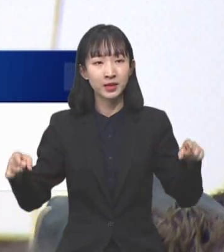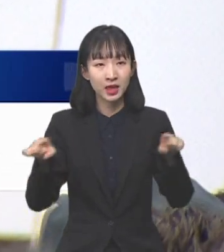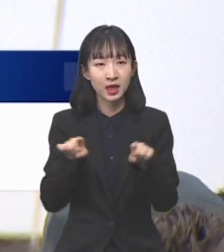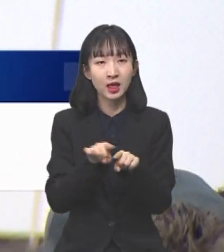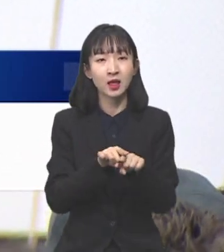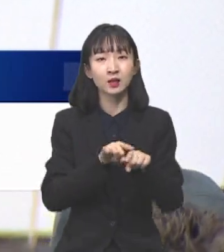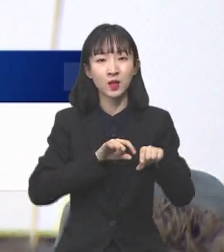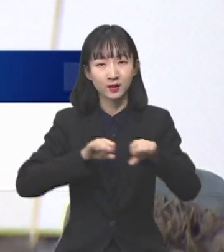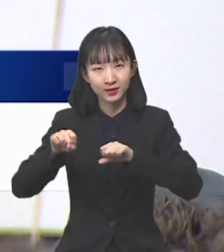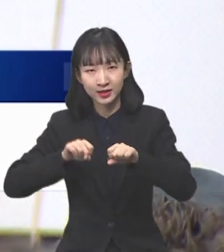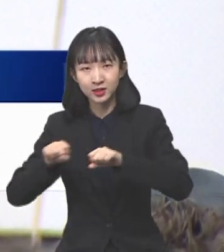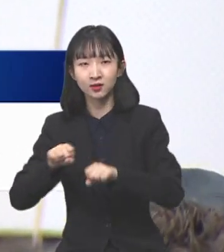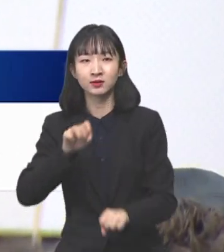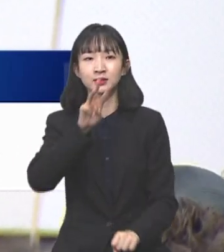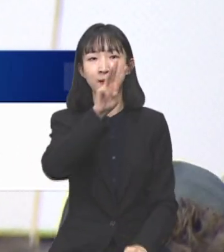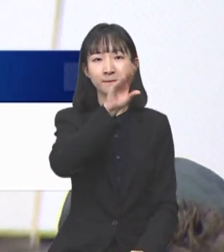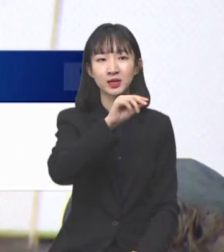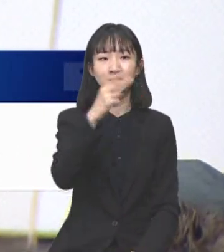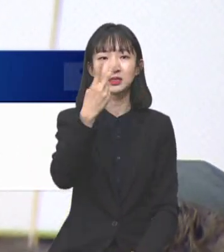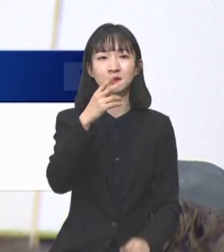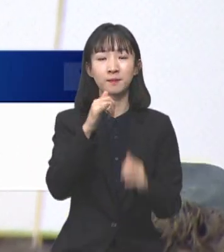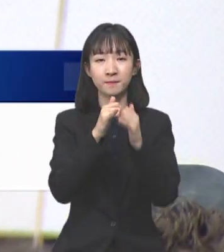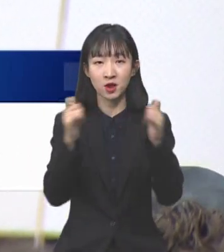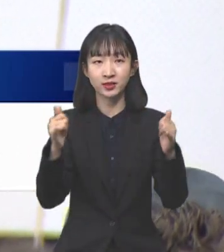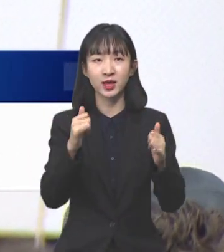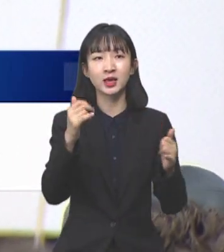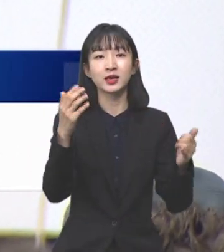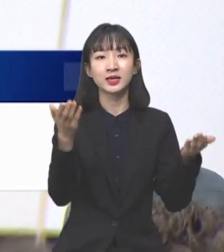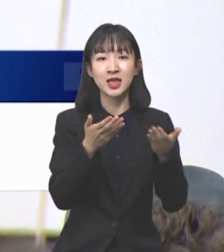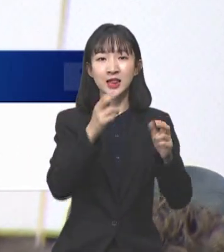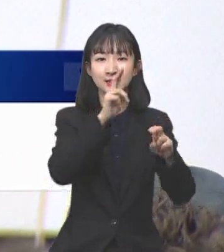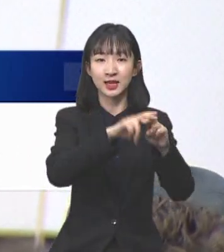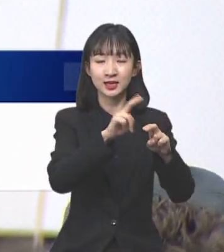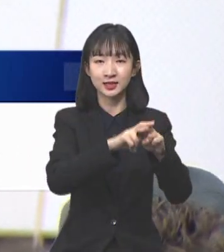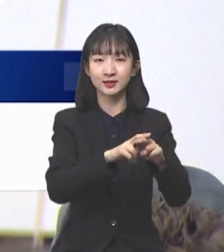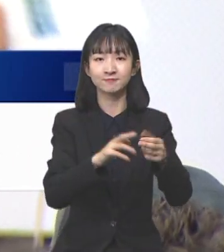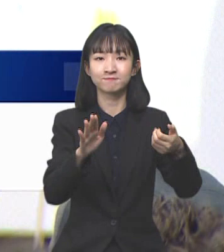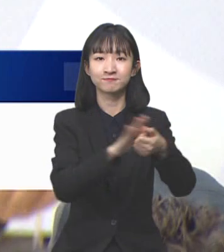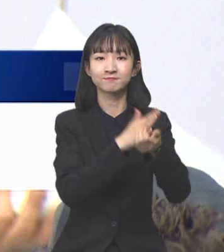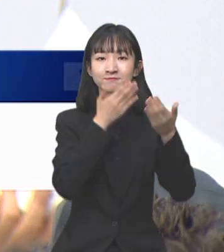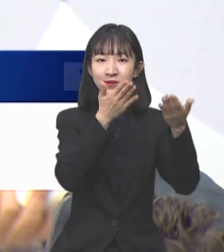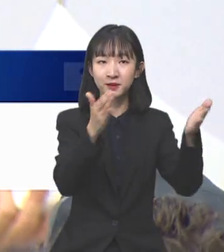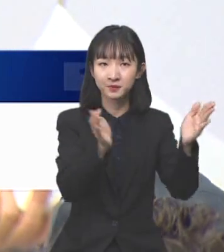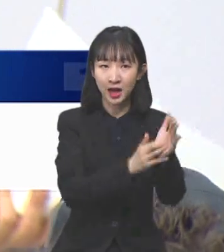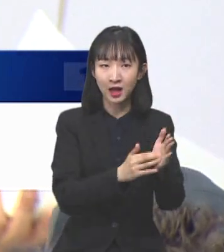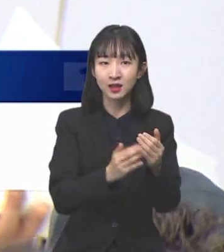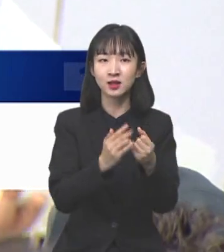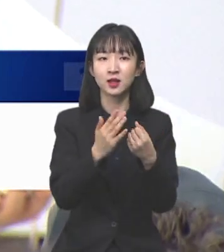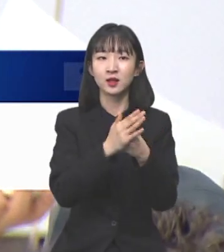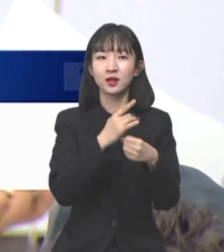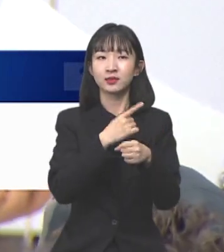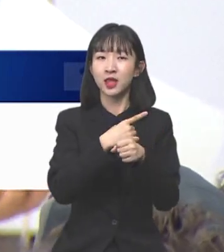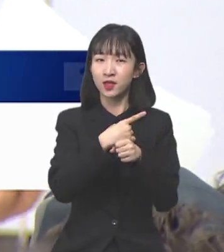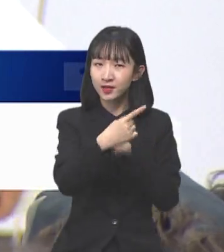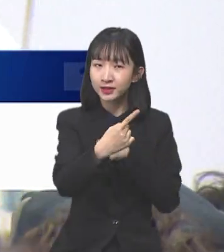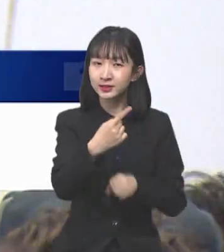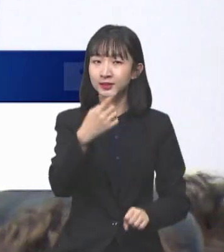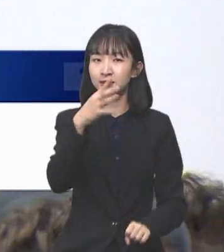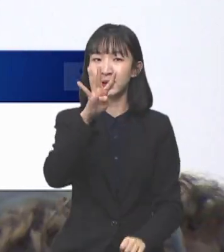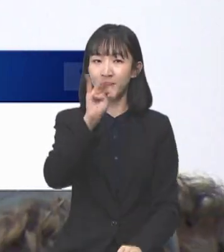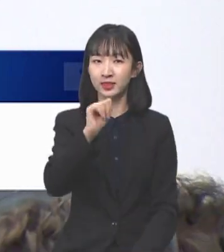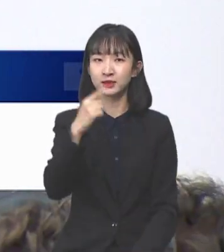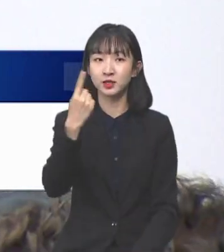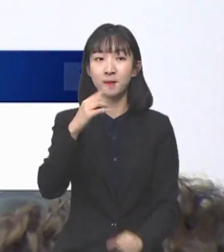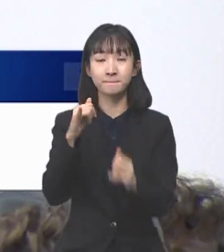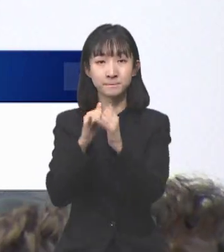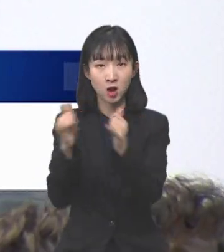정도의 게일 잘 해냈어요 으 내가 반 썰 내 부터 내려서 애라 4만 1000명